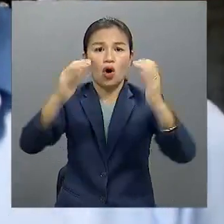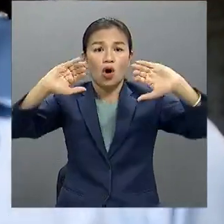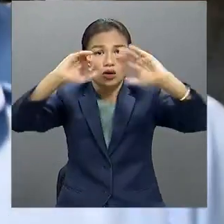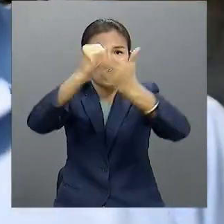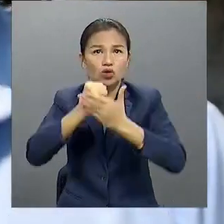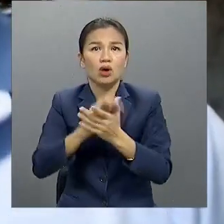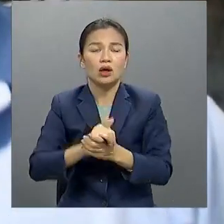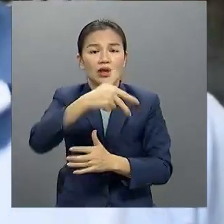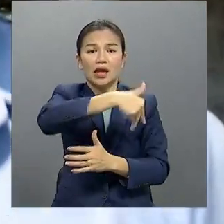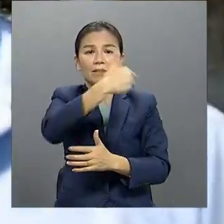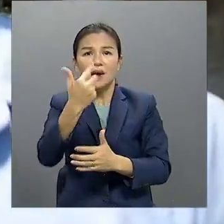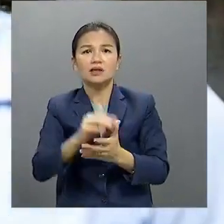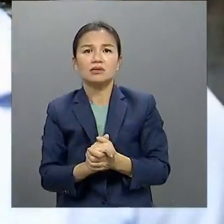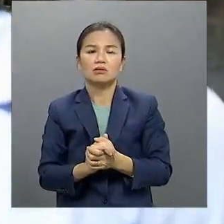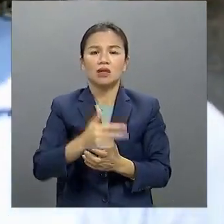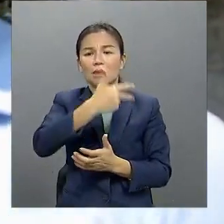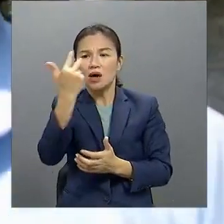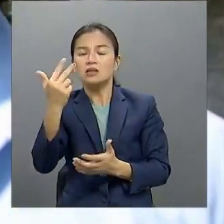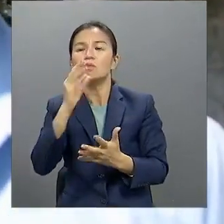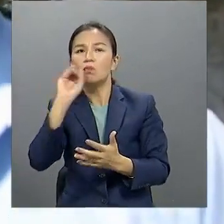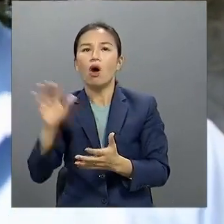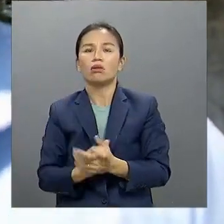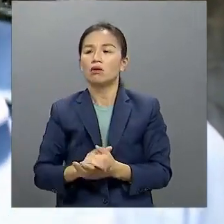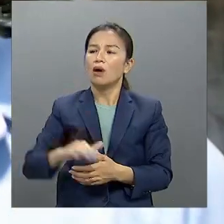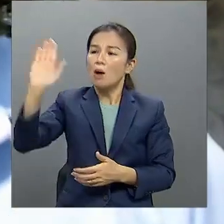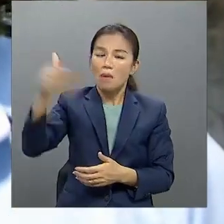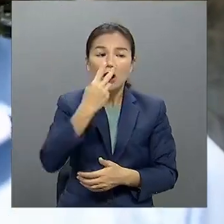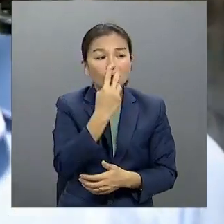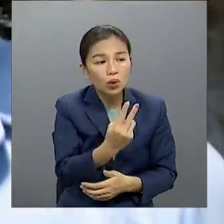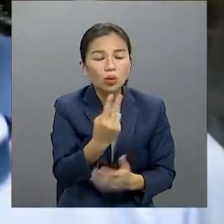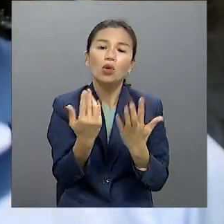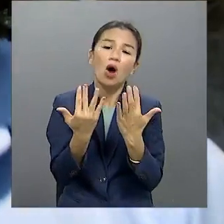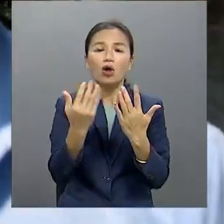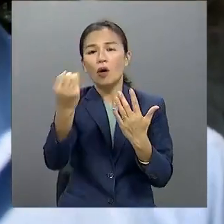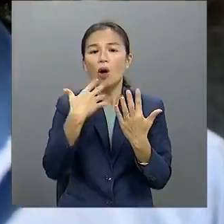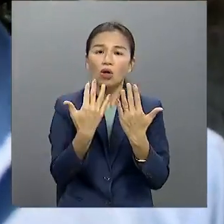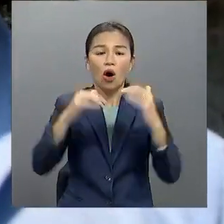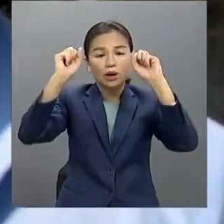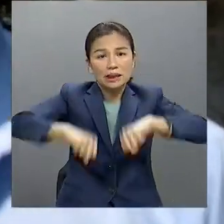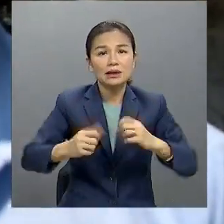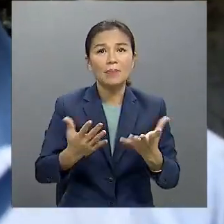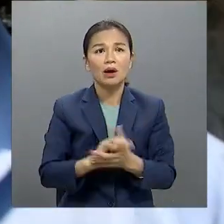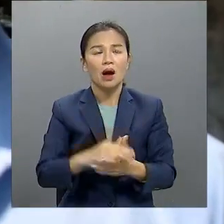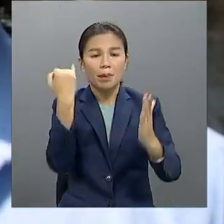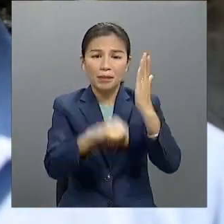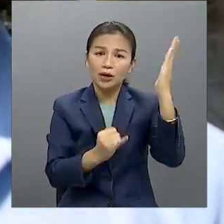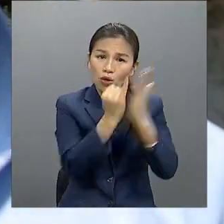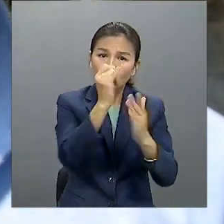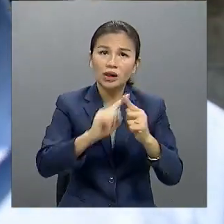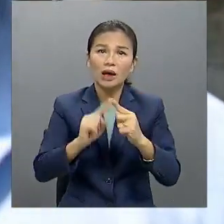ขาไม่กล้าตัดสินใจอะไรที่แน่ให้รอแบบข้ามเวลาอย่างนี้นะมันไม่มีฟันธงว่าผิดหรือถูกอย่างนี้ผมก็รอมานาน